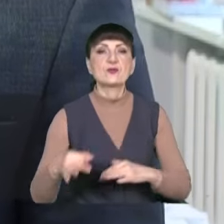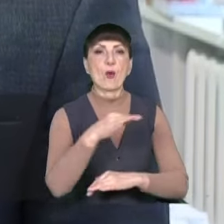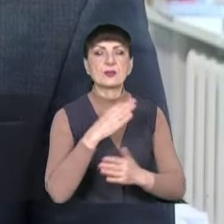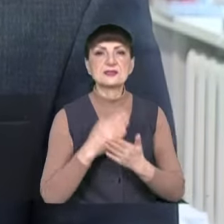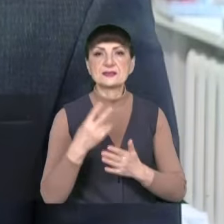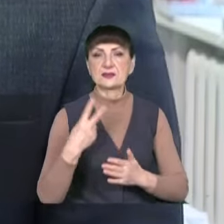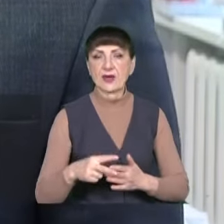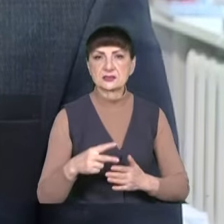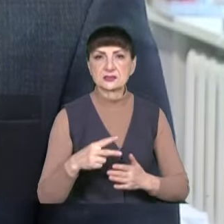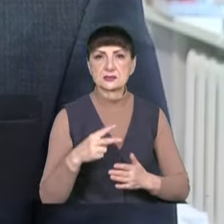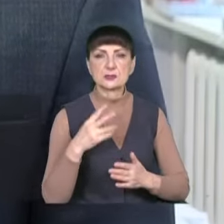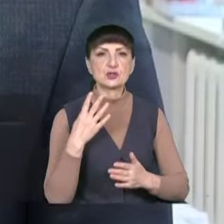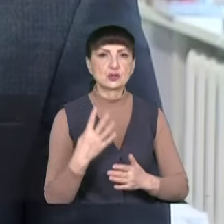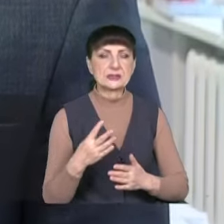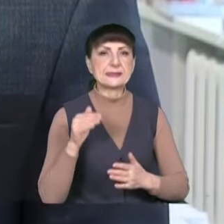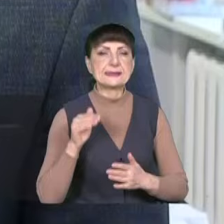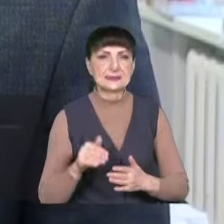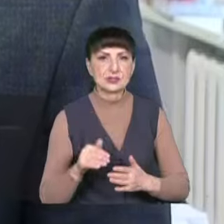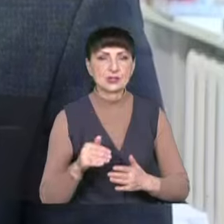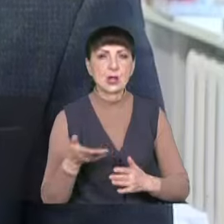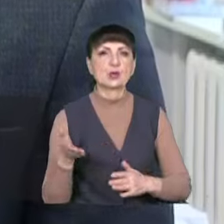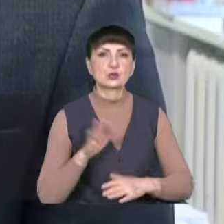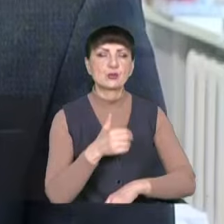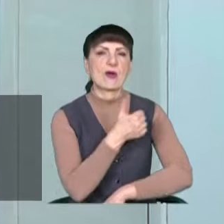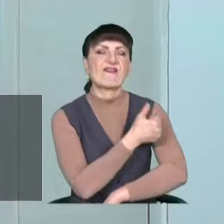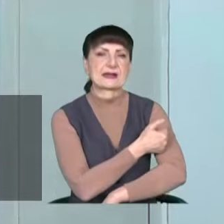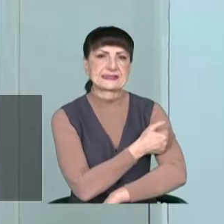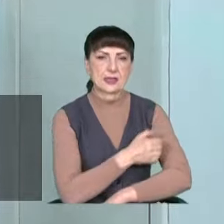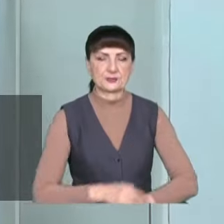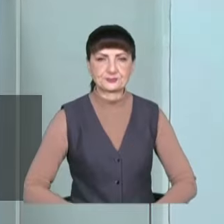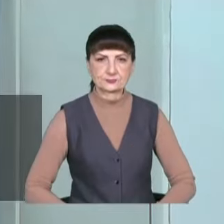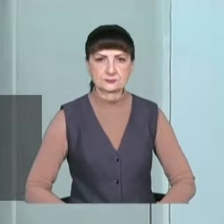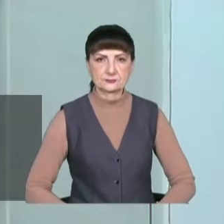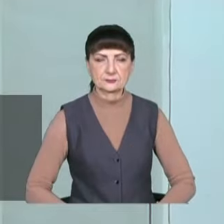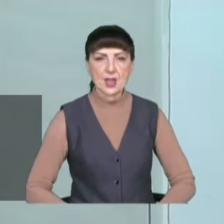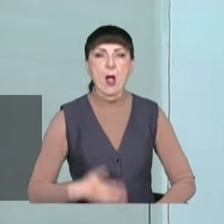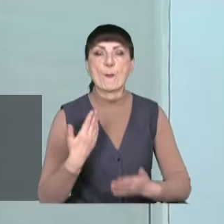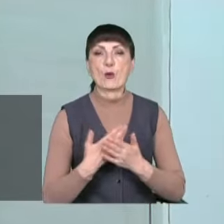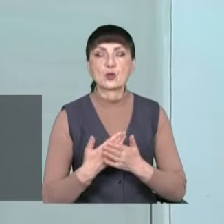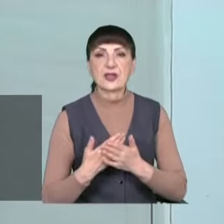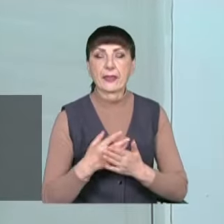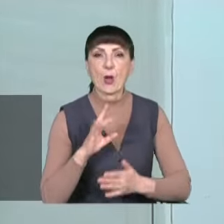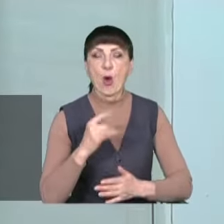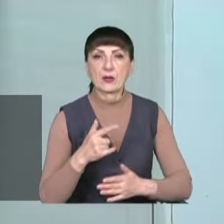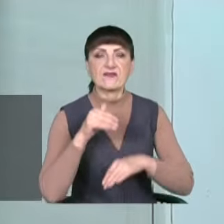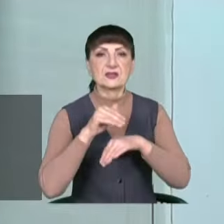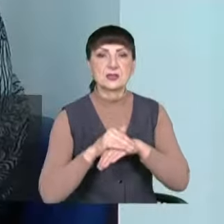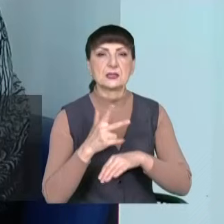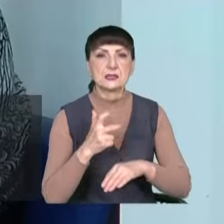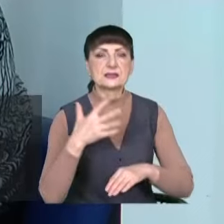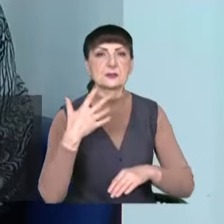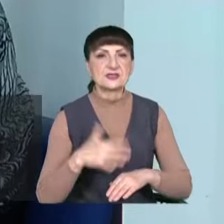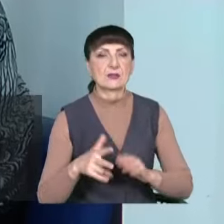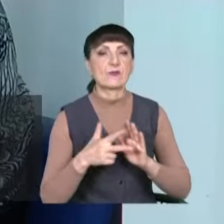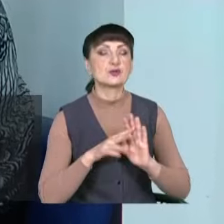около 24 тысяч запасов вакцин. Стоит отметить, что подозрения на корь фиксировали в